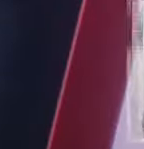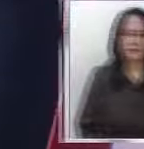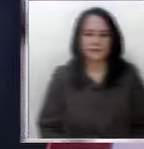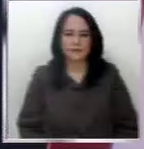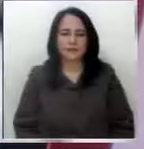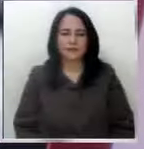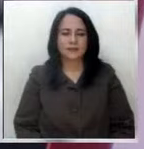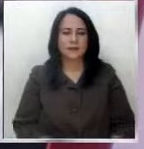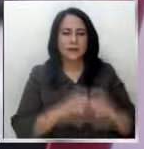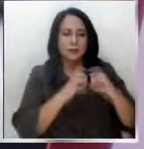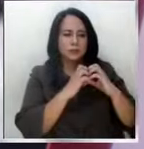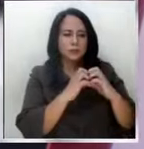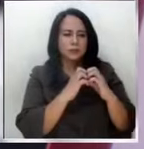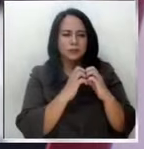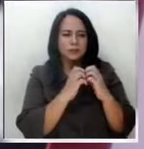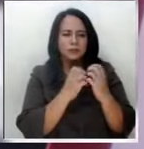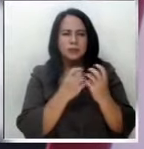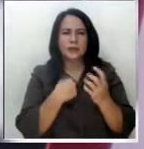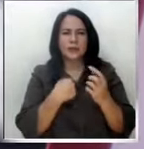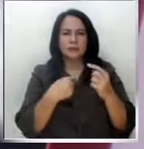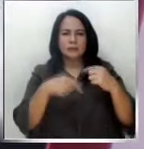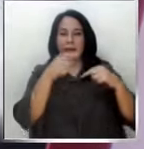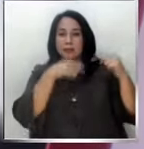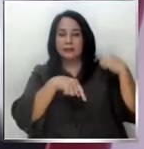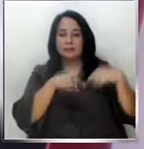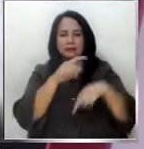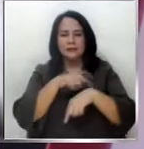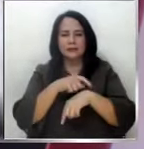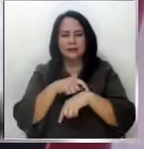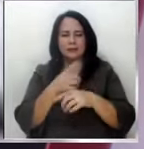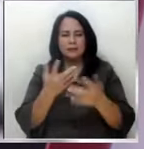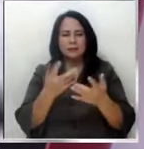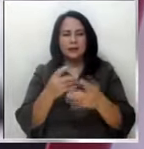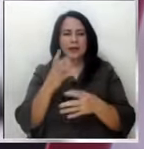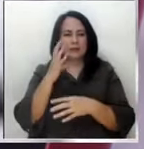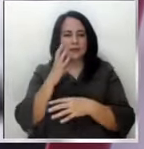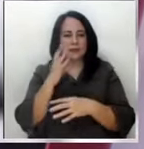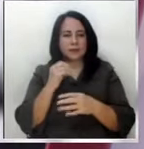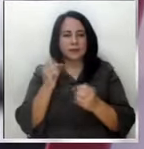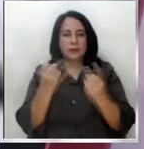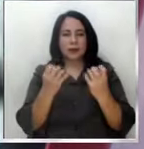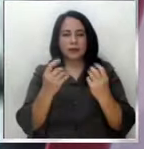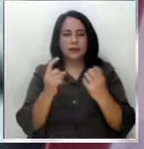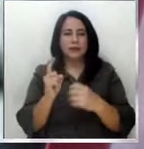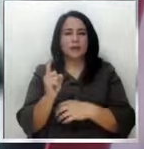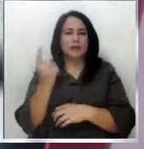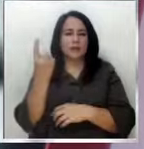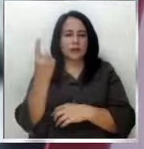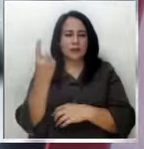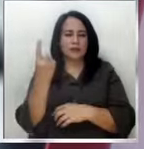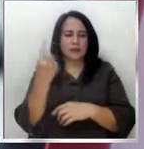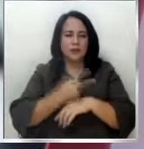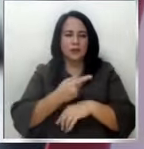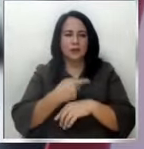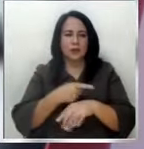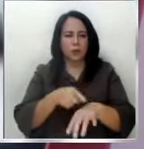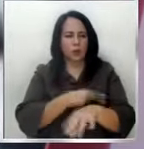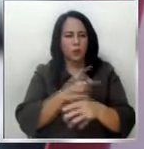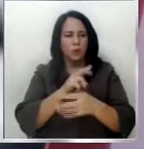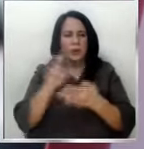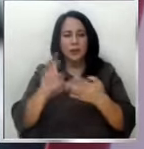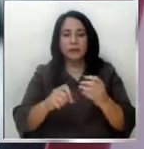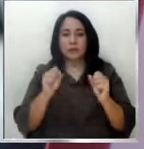Mga kapuso, tila time travel sa kalip na long travel ang sinulit ng marami sa unang araw ng long weekend. Posible yan sa Intramuros kung